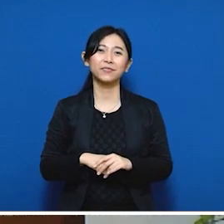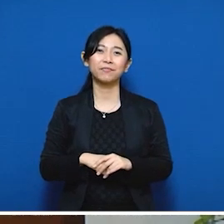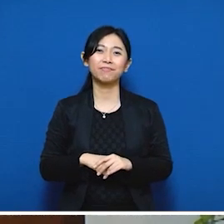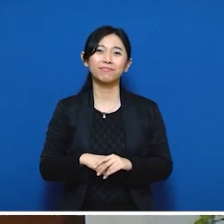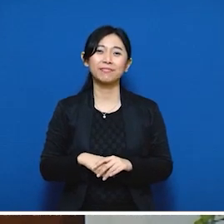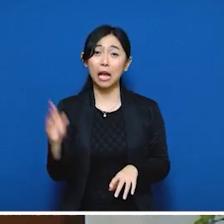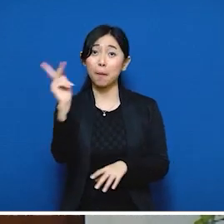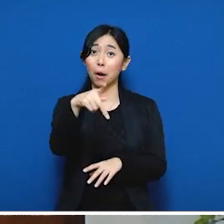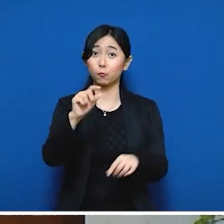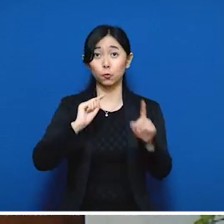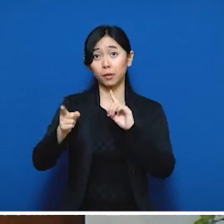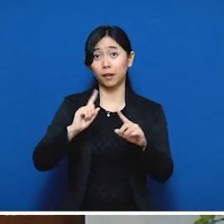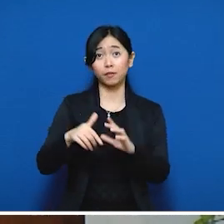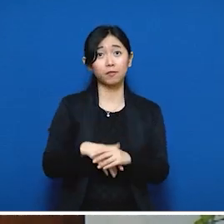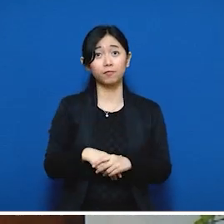Di sana Paulus mengatakan apa?